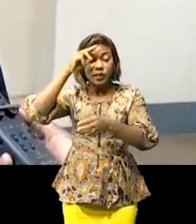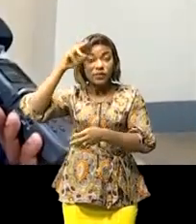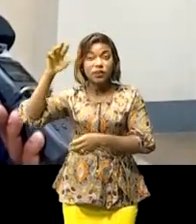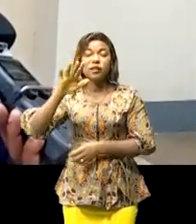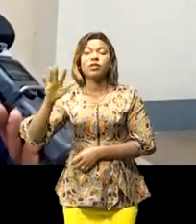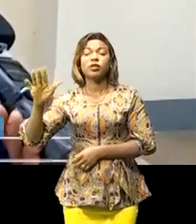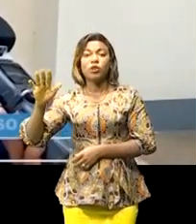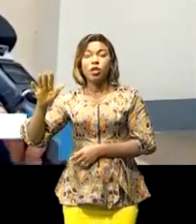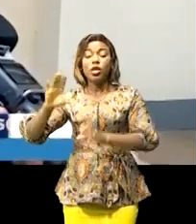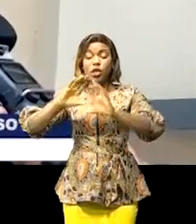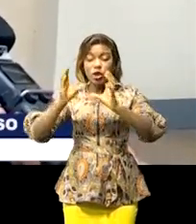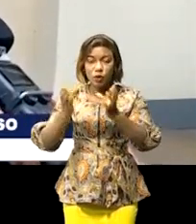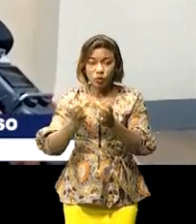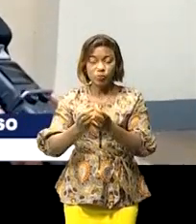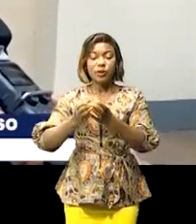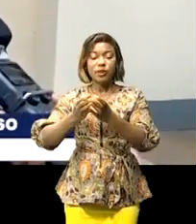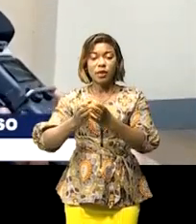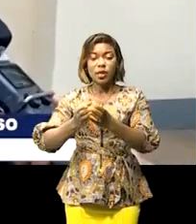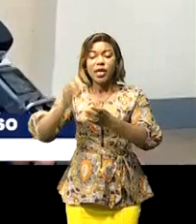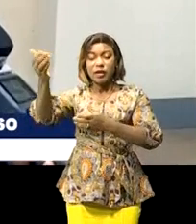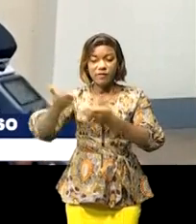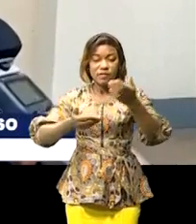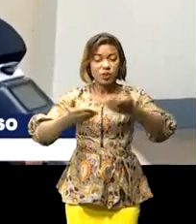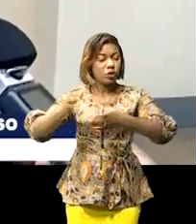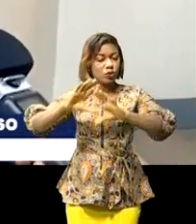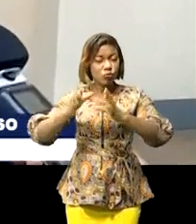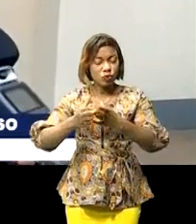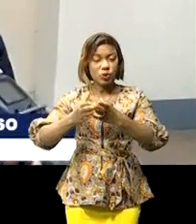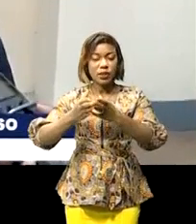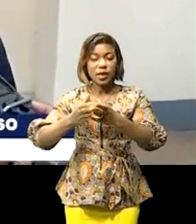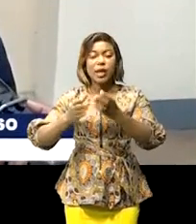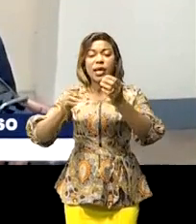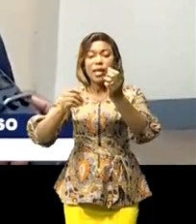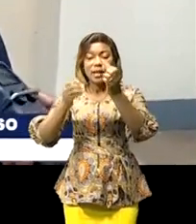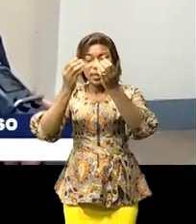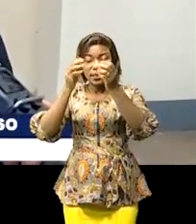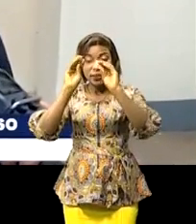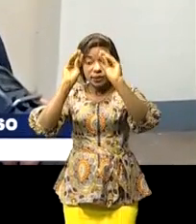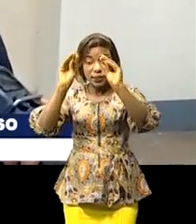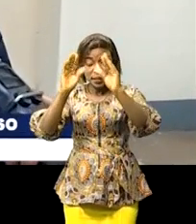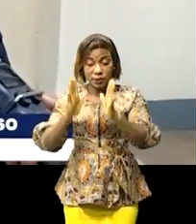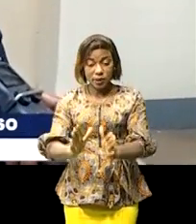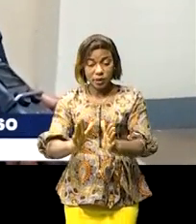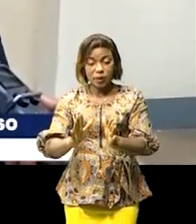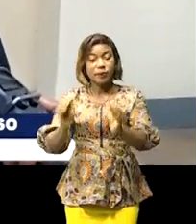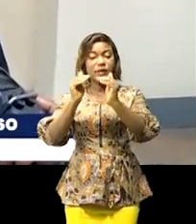universitaire. Le comité exécutif invite donc toute la communauté universitaire au calme et à la